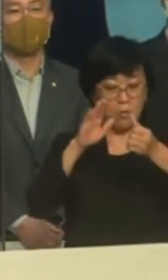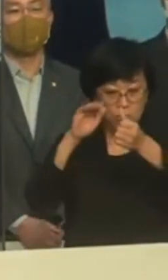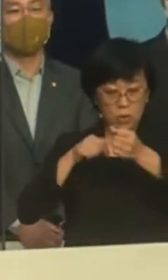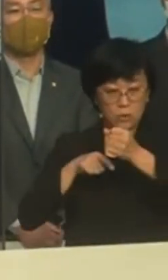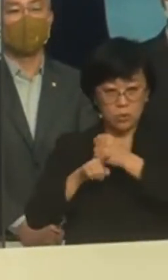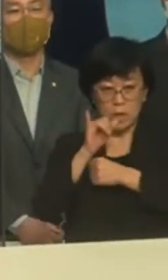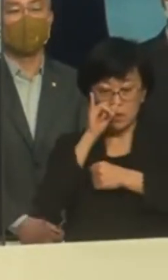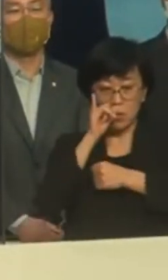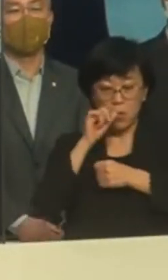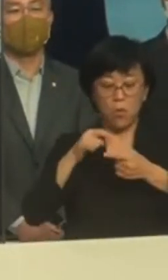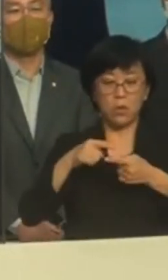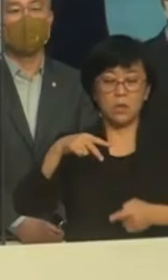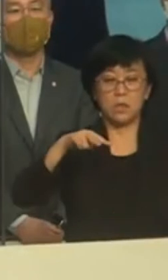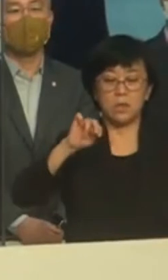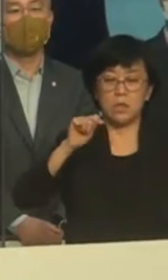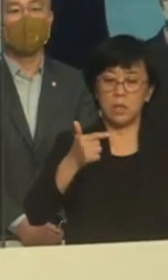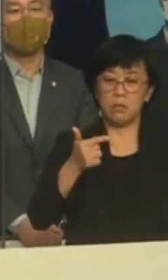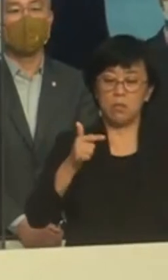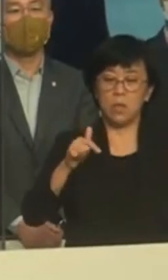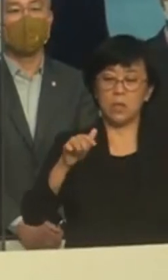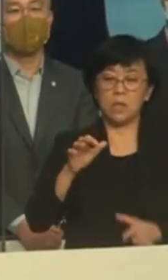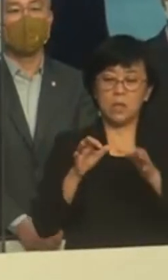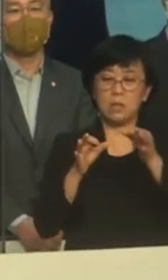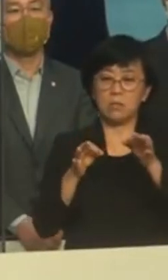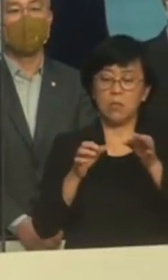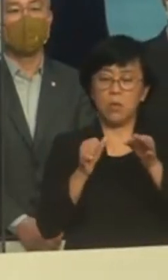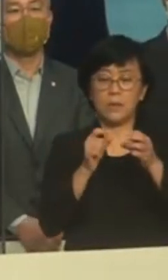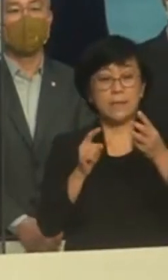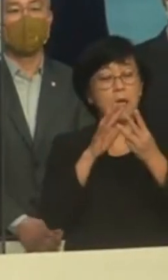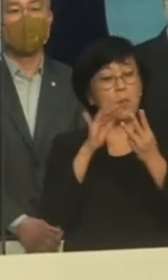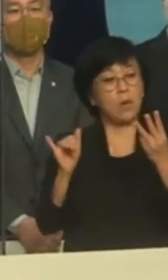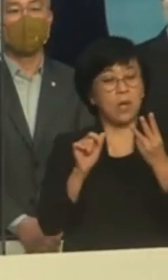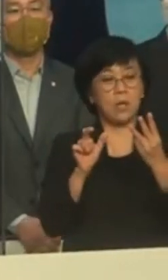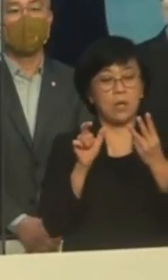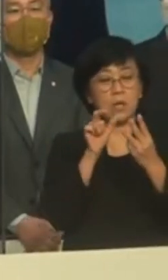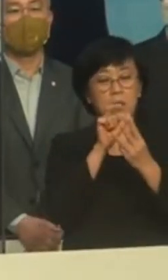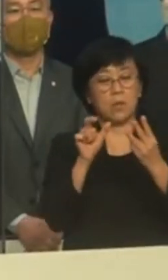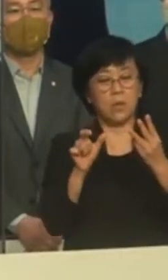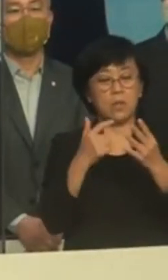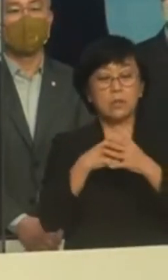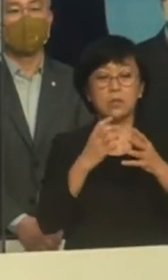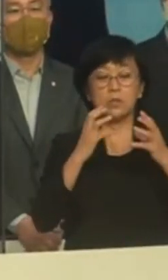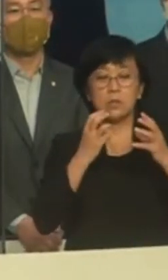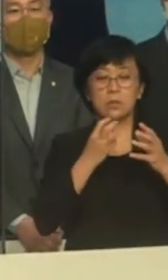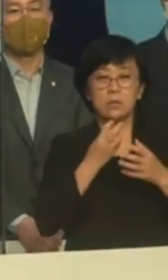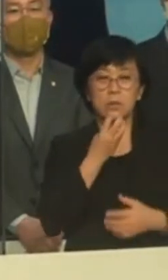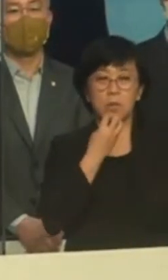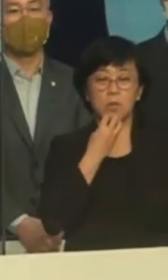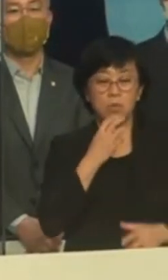신계륜, 신하경, 김재윤 3명의 의원이